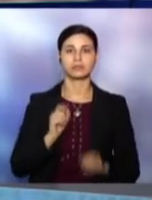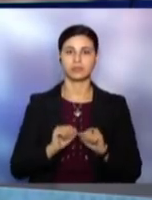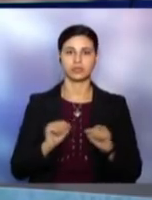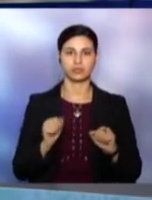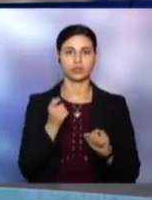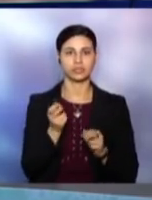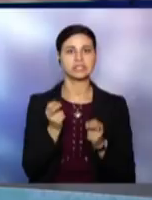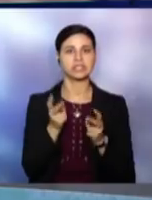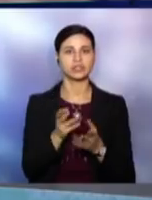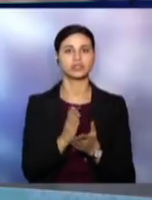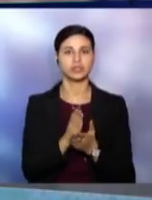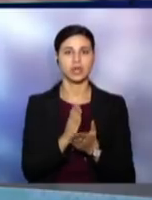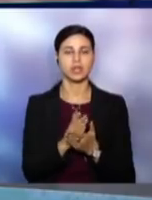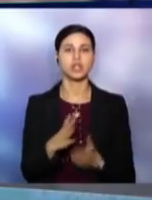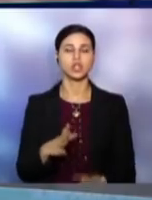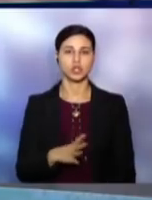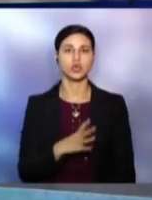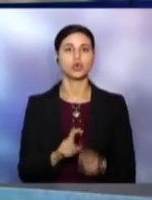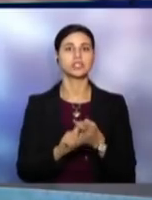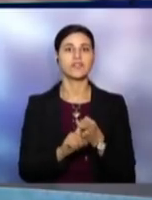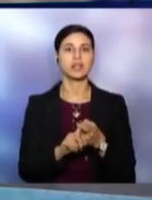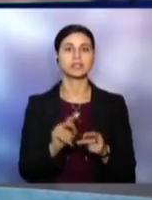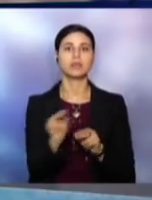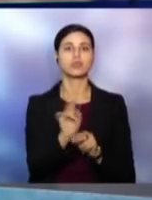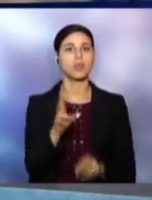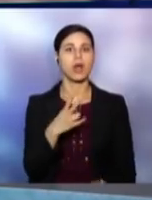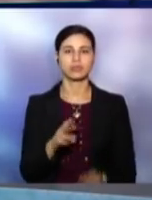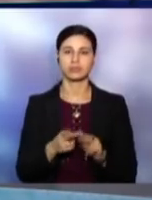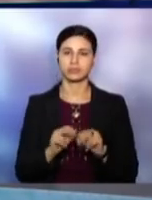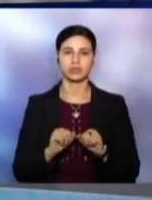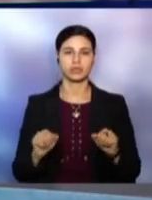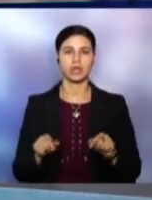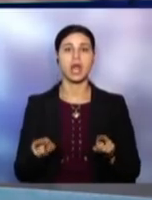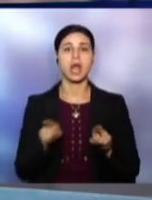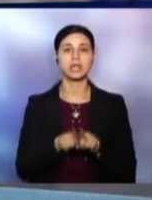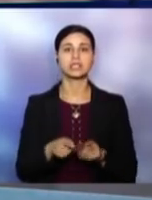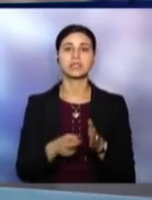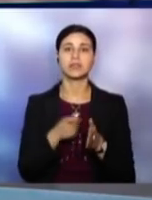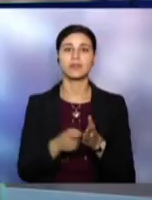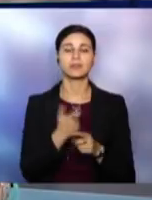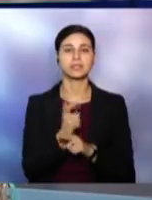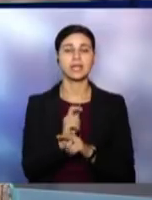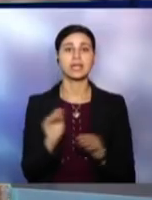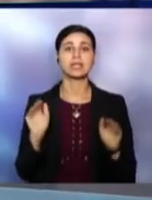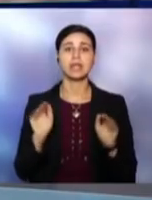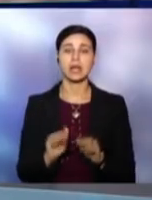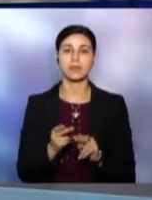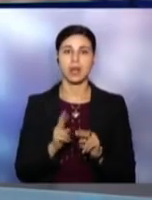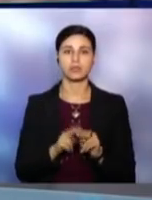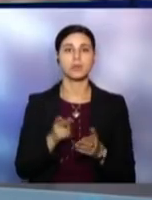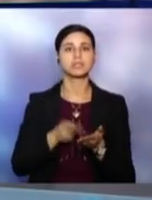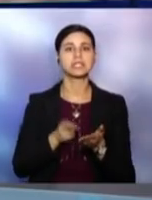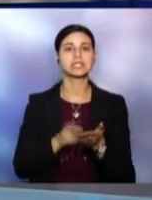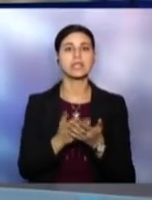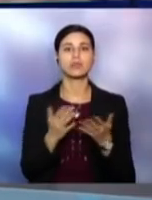ხო, არ მისცე, ანუ იყოს ინფექცია და არ მისცე არაფერი, ამიტომ აი ამ ტიპის კვლევები არის ძალიან ნაკლები და აქედან გამომდინარე